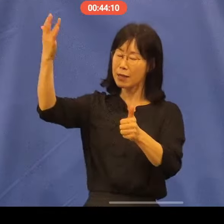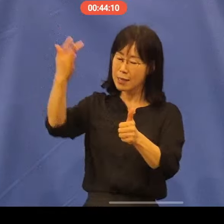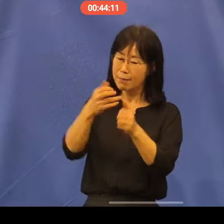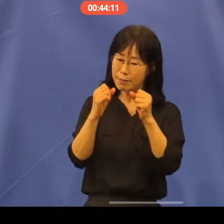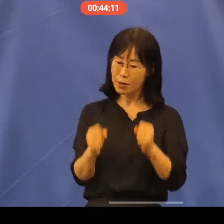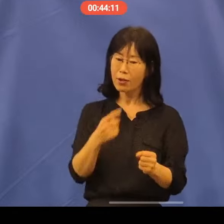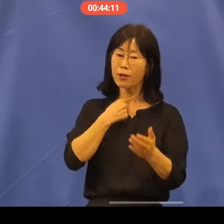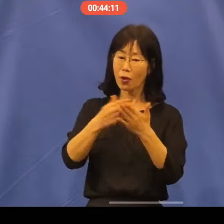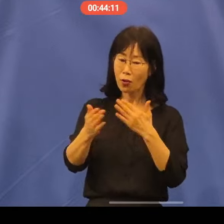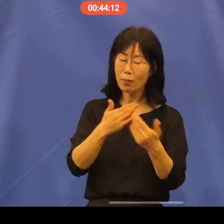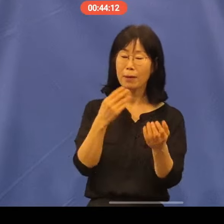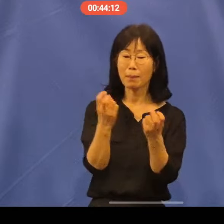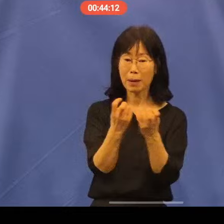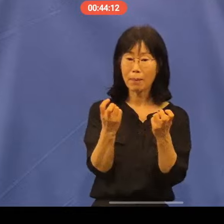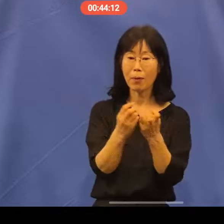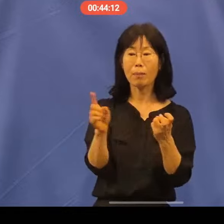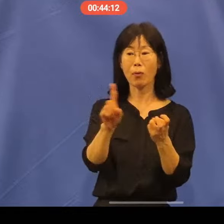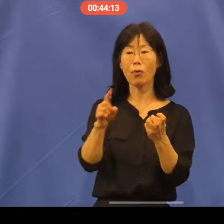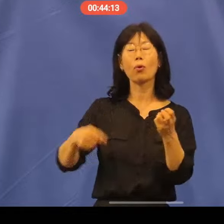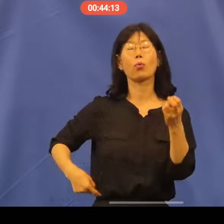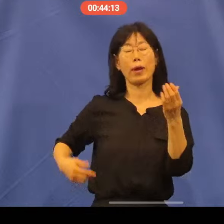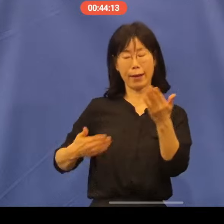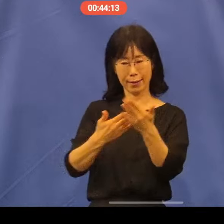하면 회개 없이는 불가능해요.